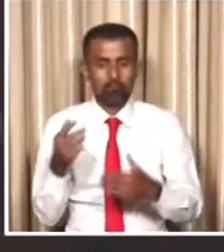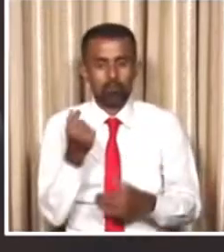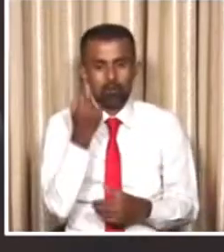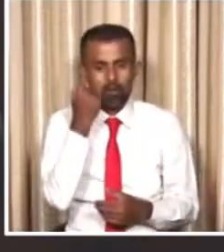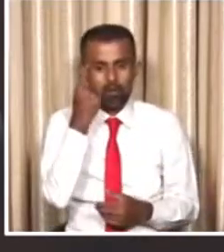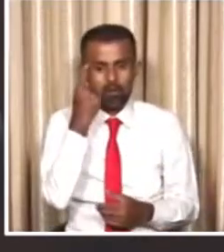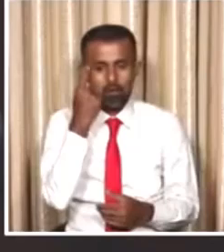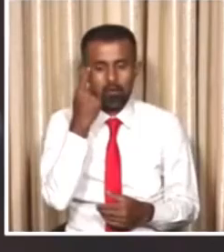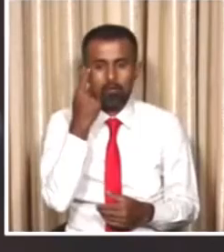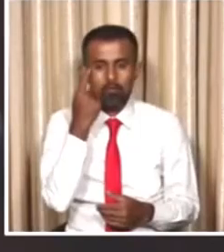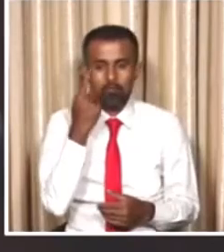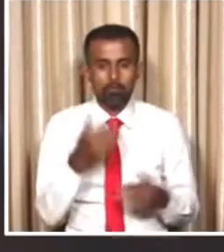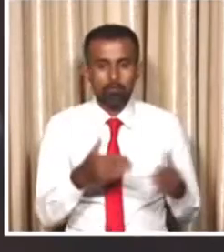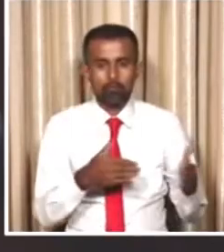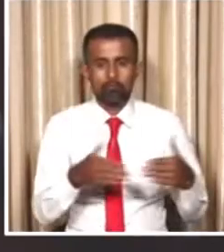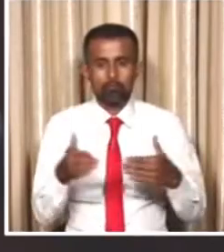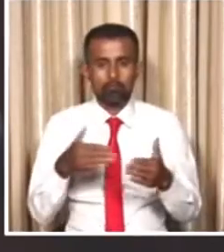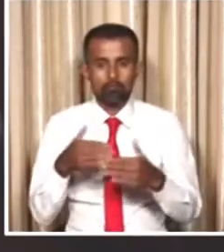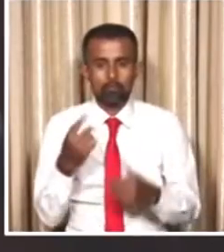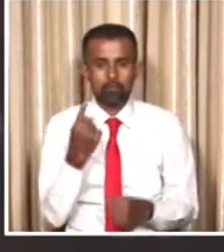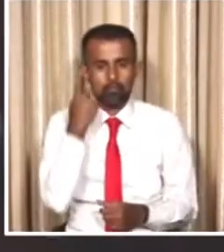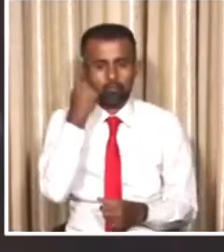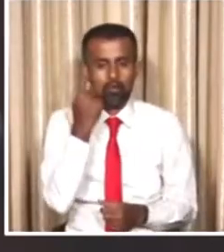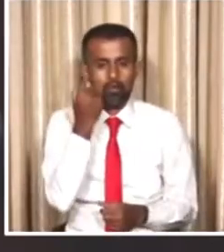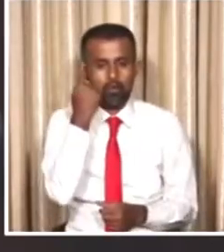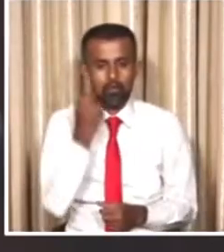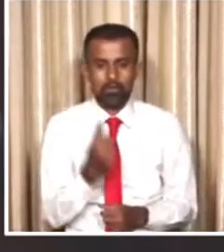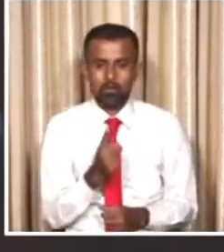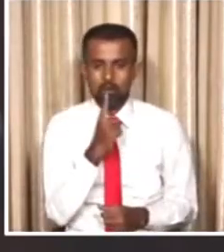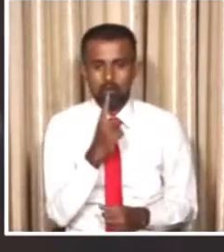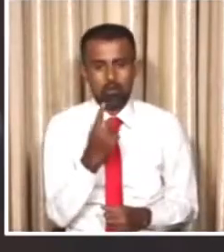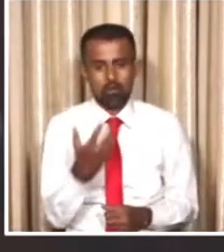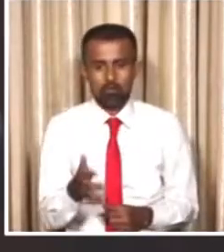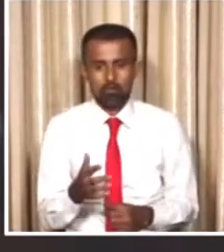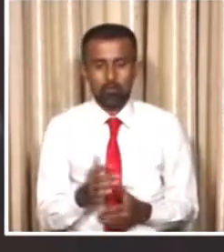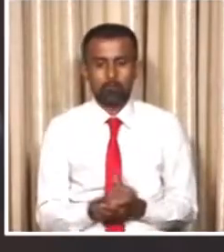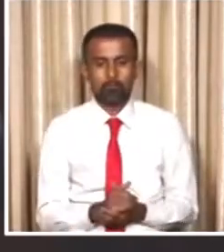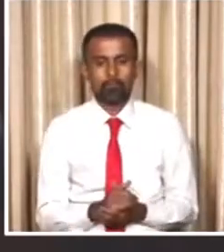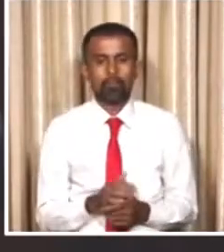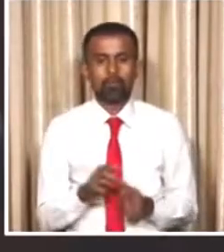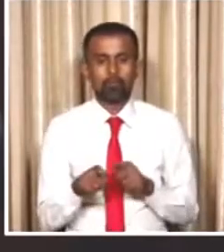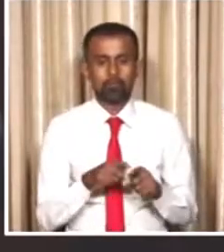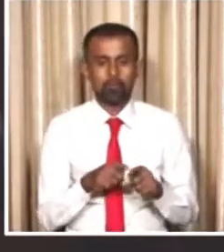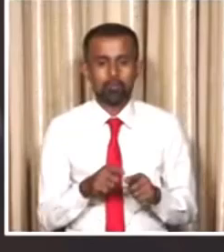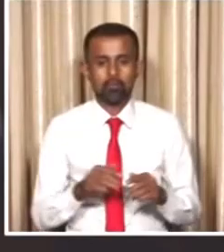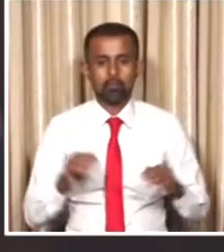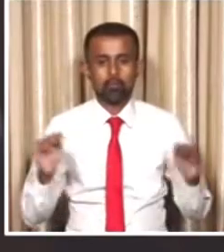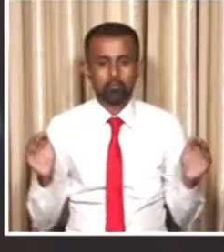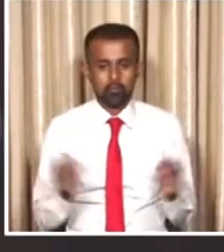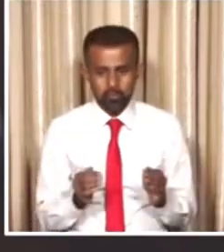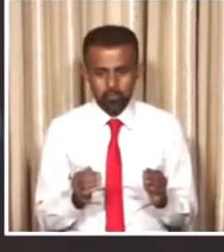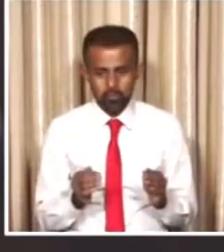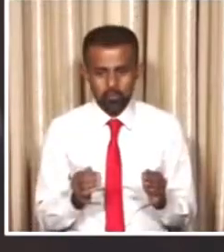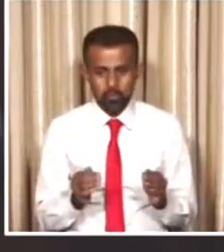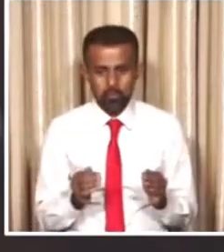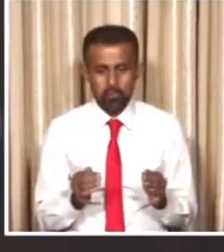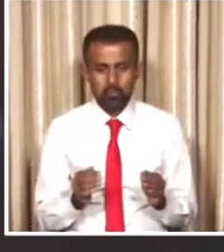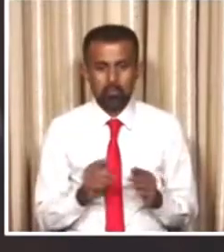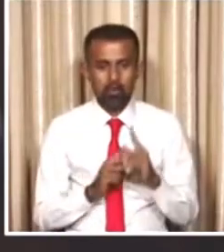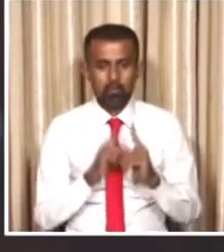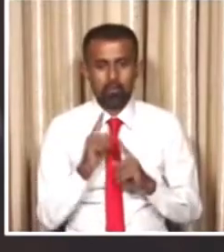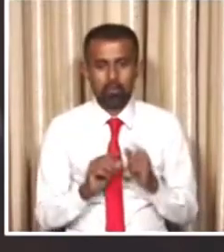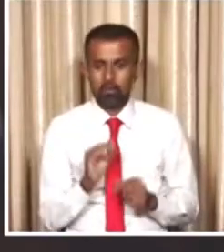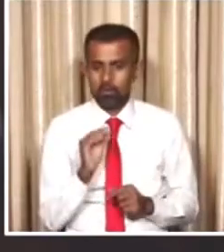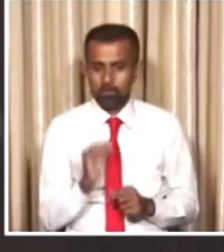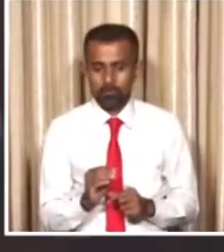මත විවිධ විශේෂඥ අදහස් ඉදිරිපත් වුණා. ඉතින් මේ වගේ සාරාංශයක් හැටියට අරගෙන ලුහුණින් කතා කරනවා